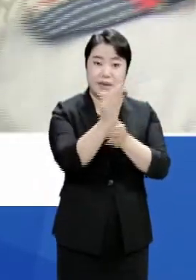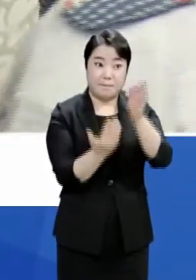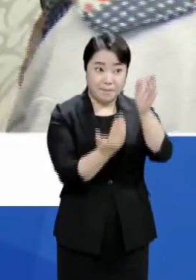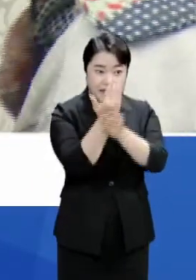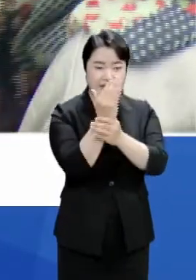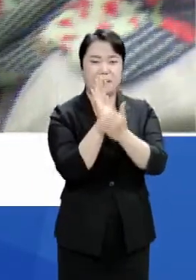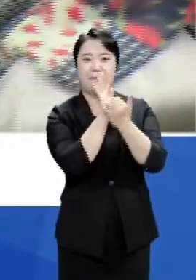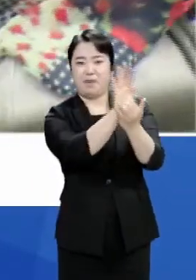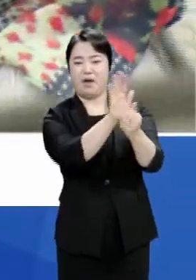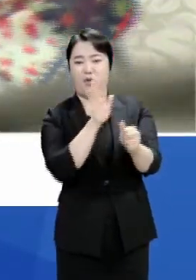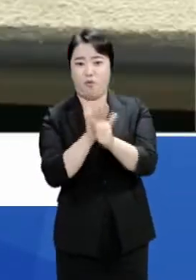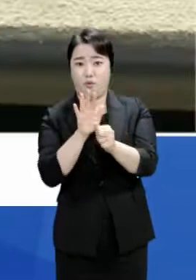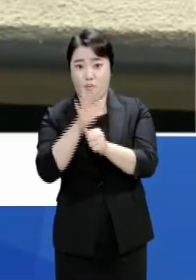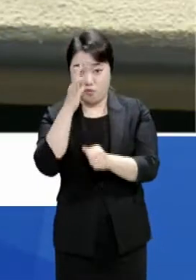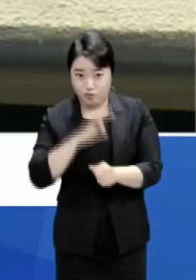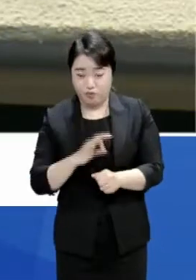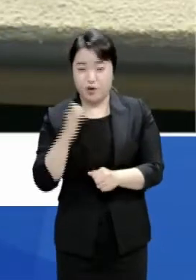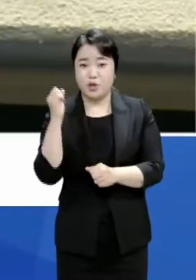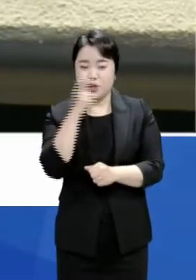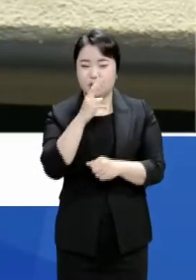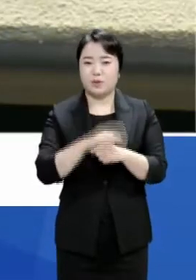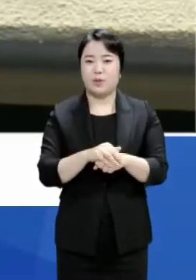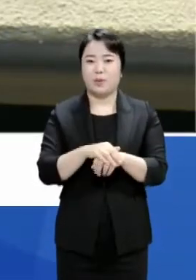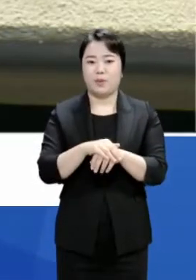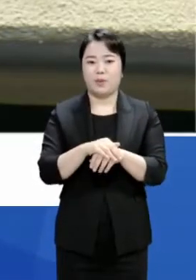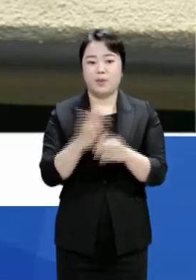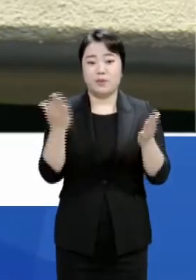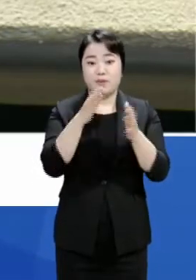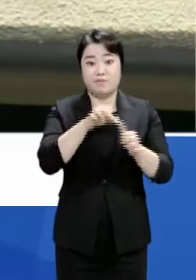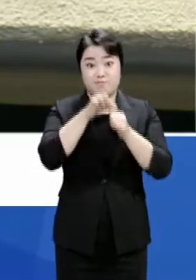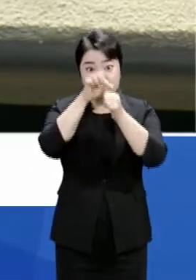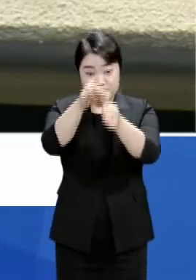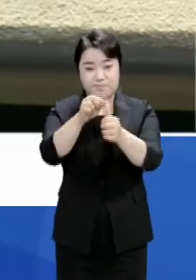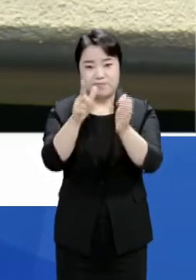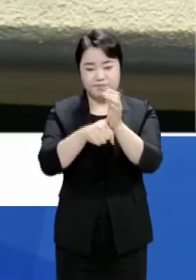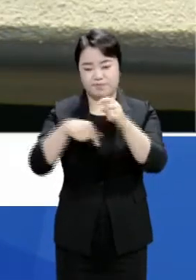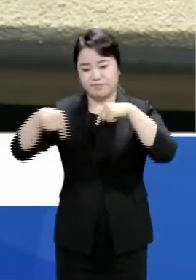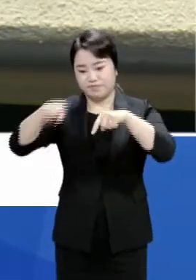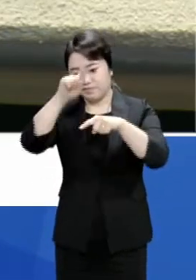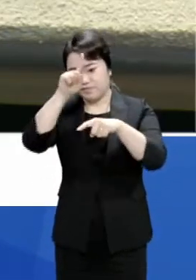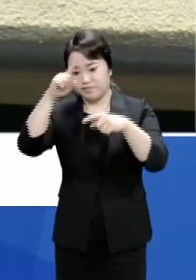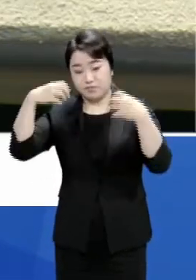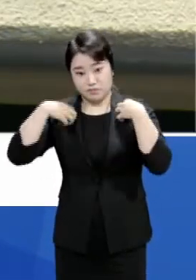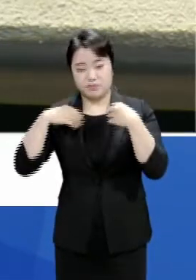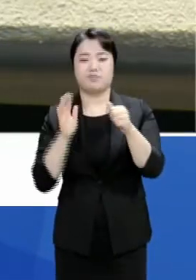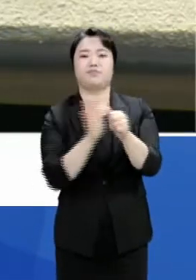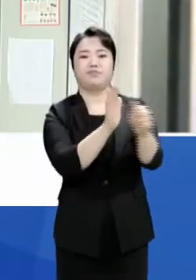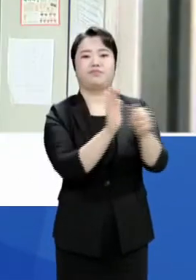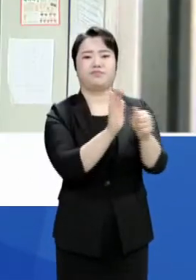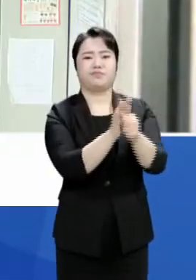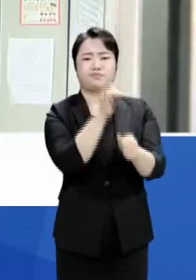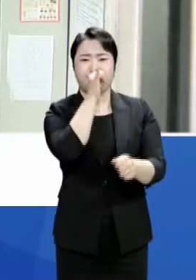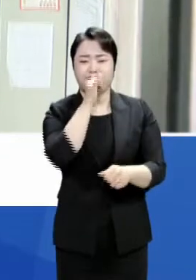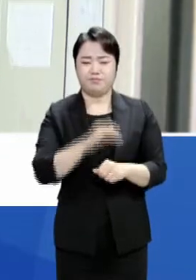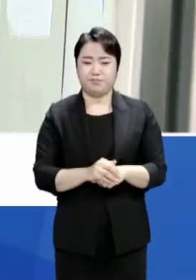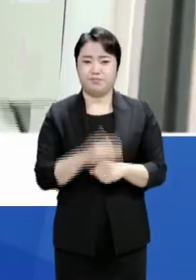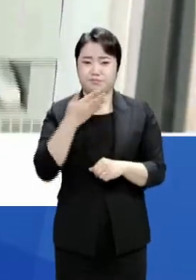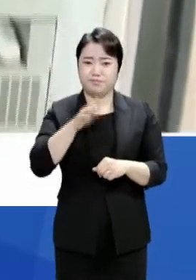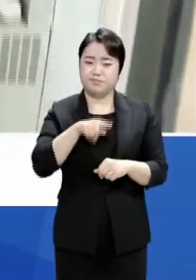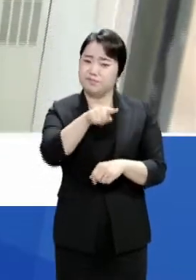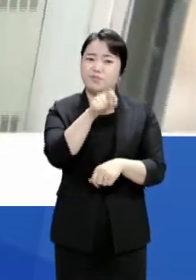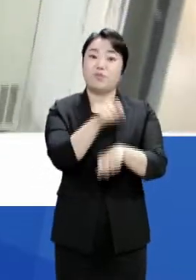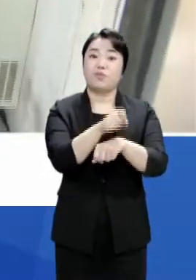수 있도록 하고, 또 그런 것을 위해서 고용주지 지원금도 자치구에서 지원하는 경우도 있거든요. 근데 이 업체의 경우에는